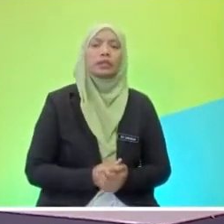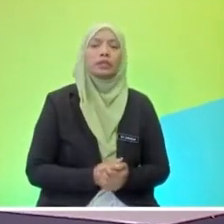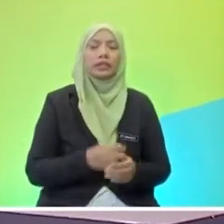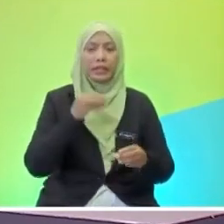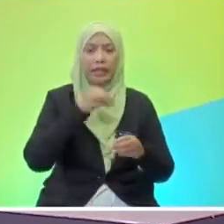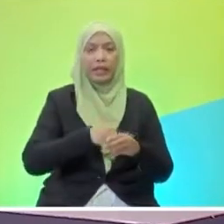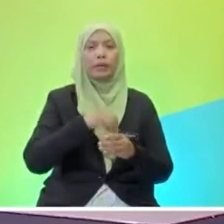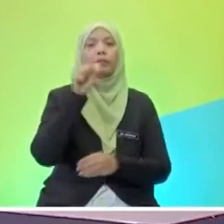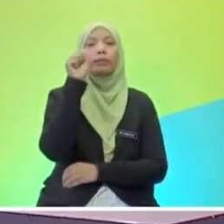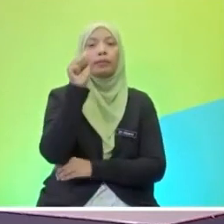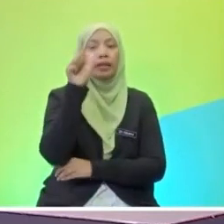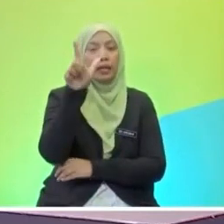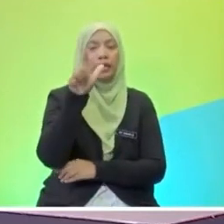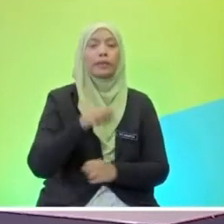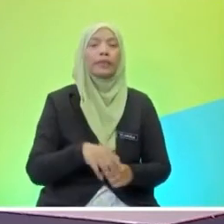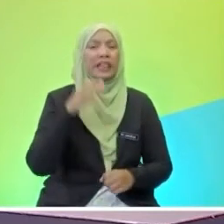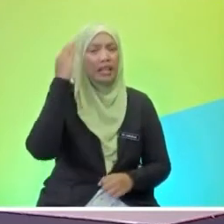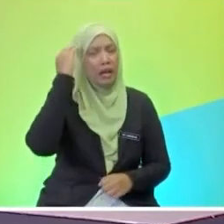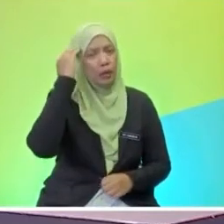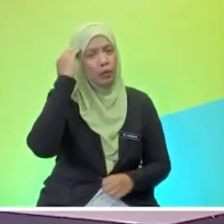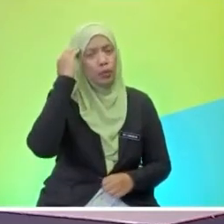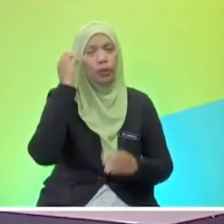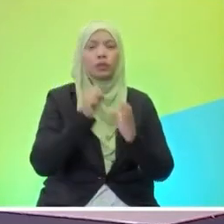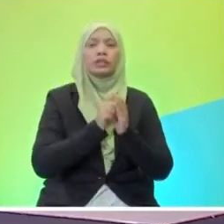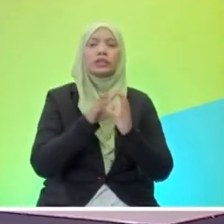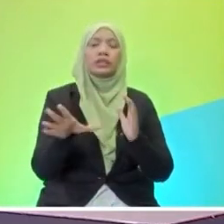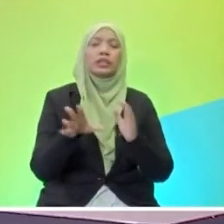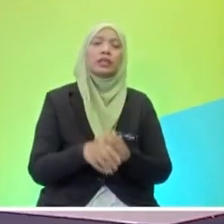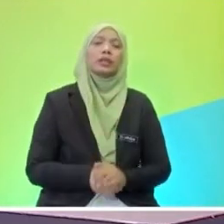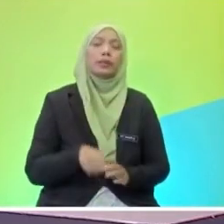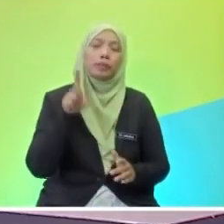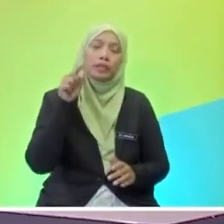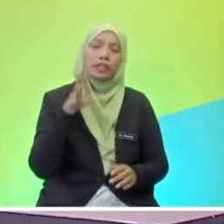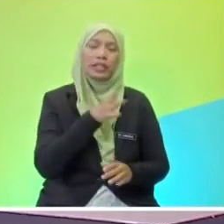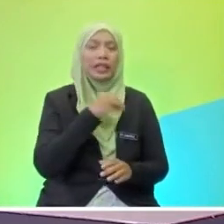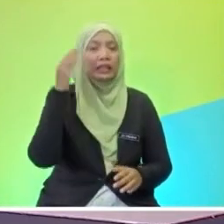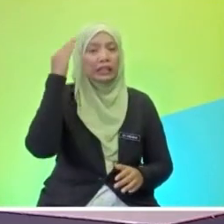terapkan awak tahu si sepupu pejabat dan awak sayang kepada alam sekitar